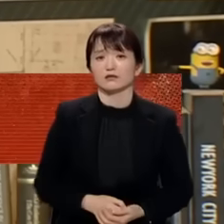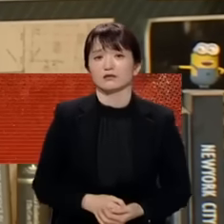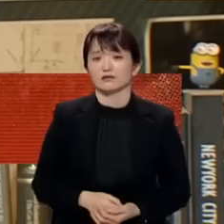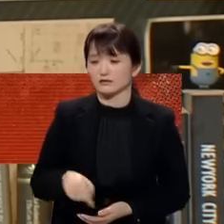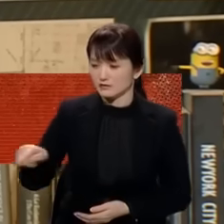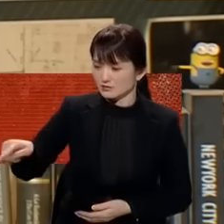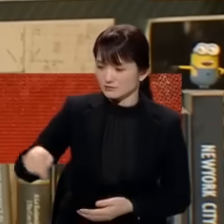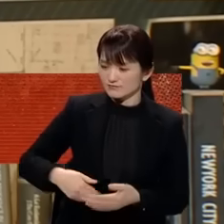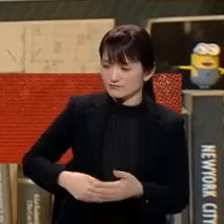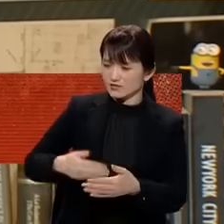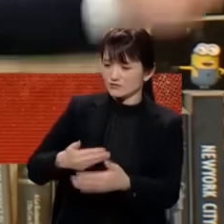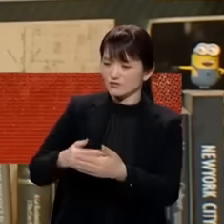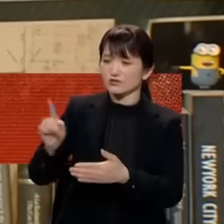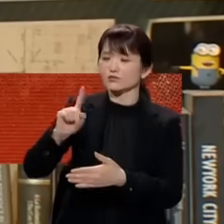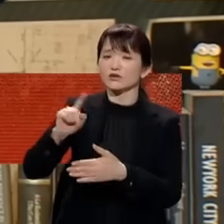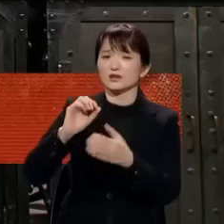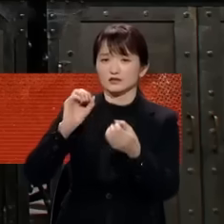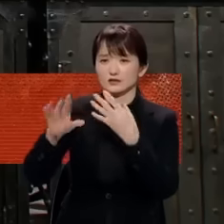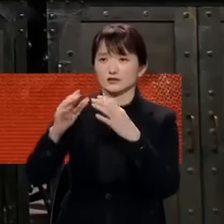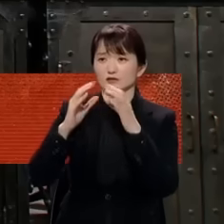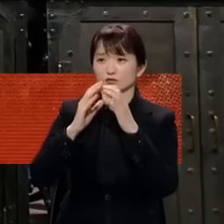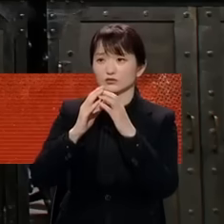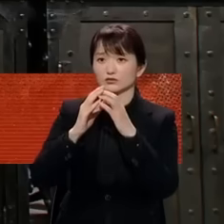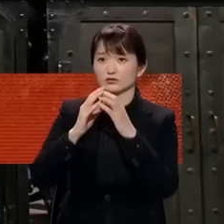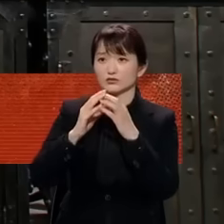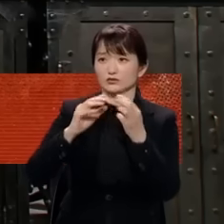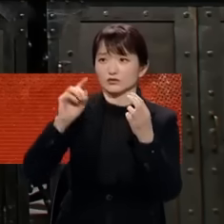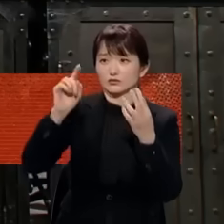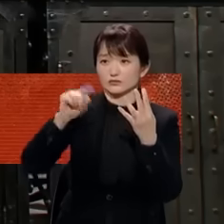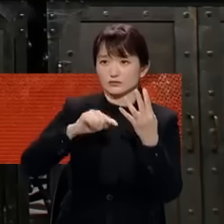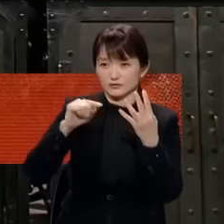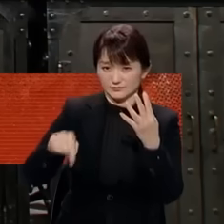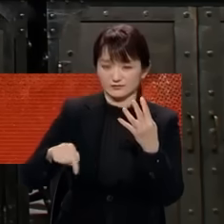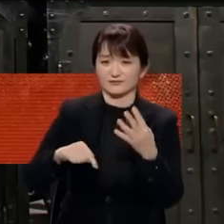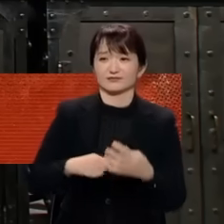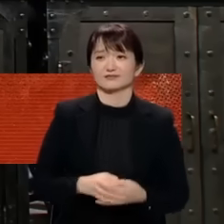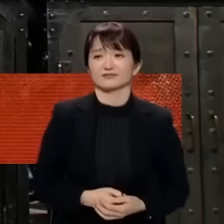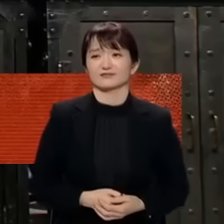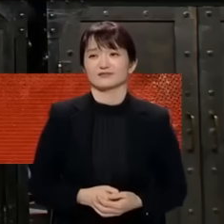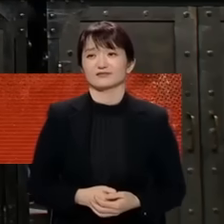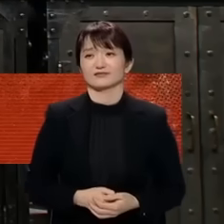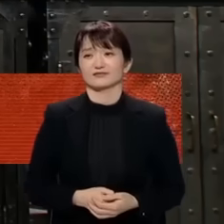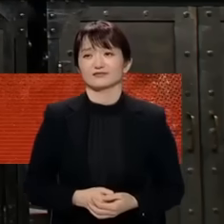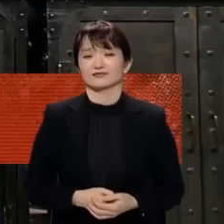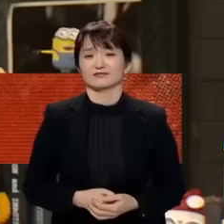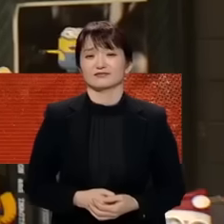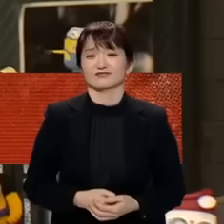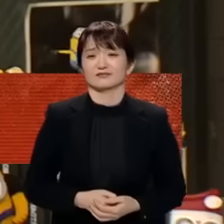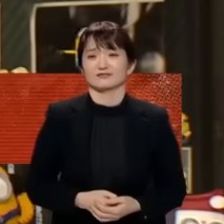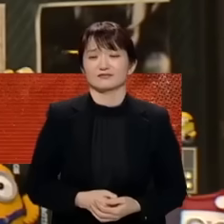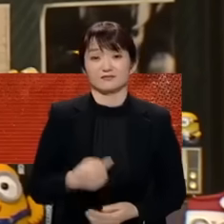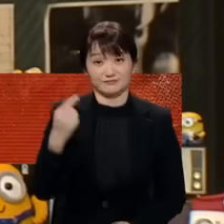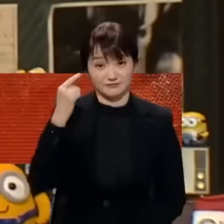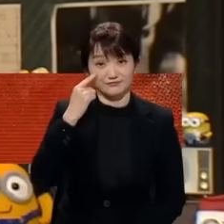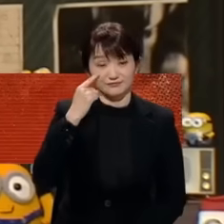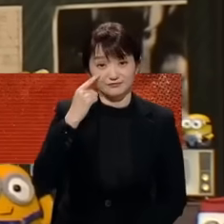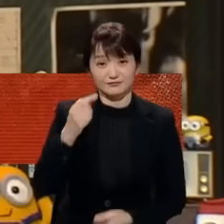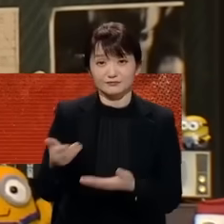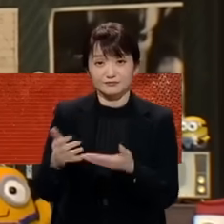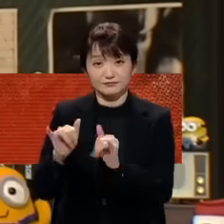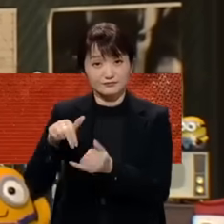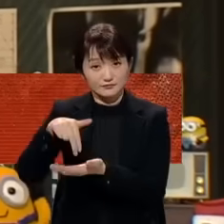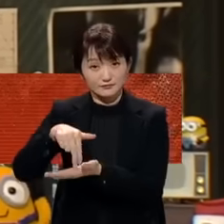이거 완 배가 불렀네 이거 동그라미 아 그렇습니다 아 들어보세요 다음